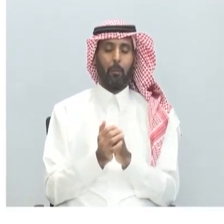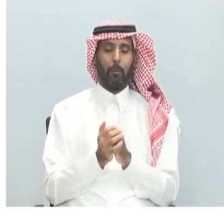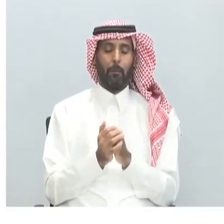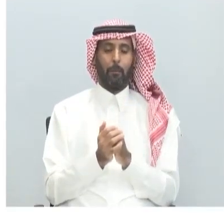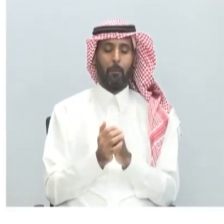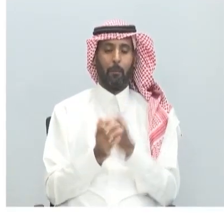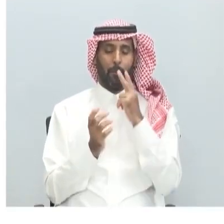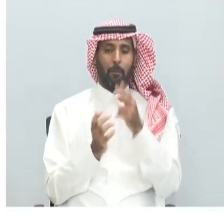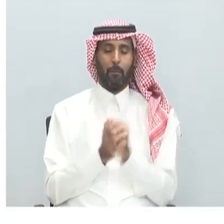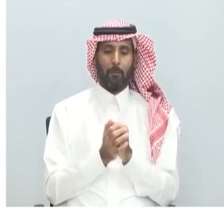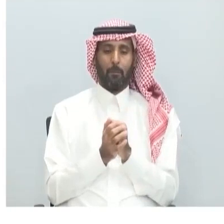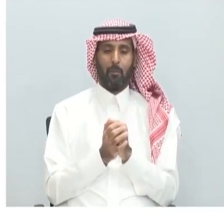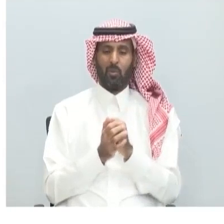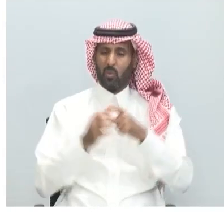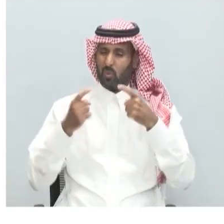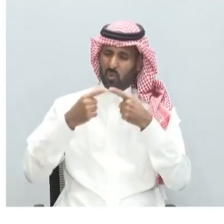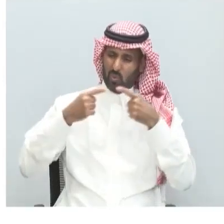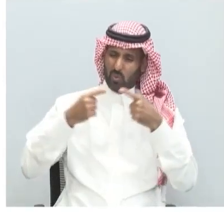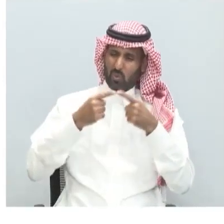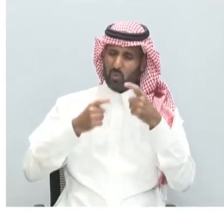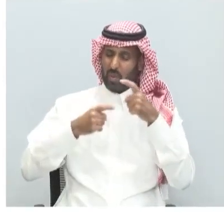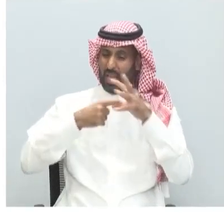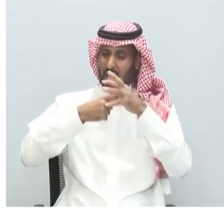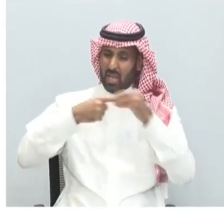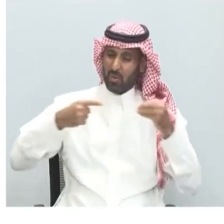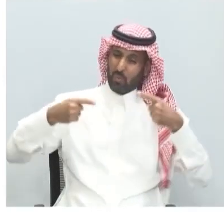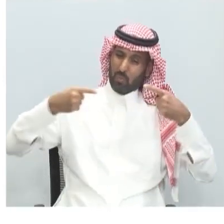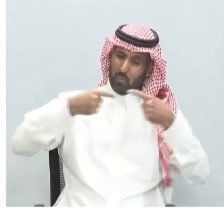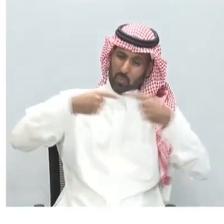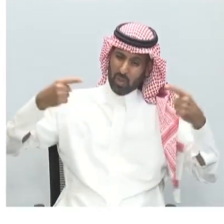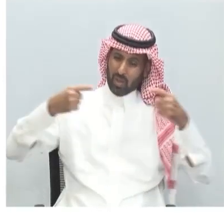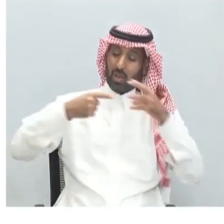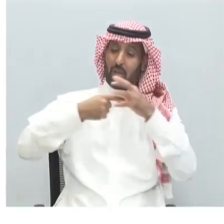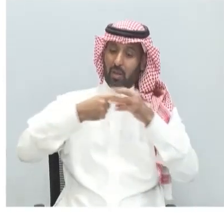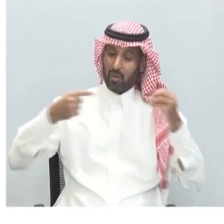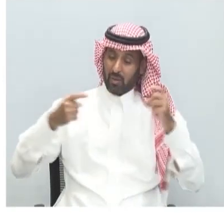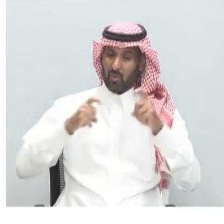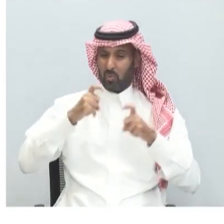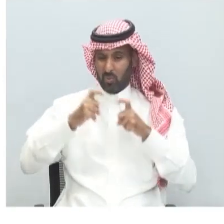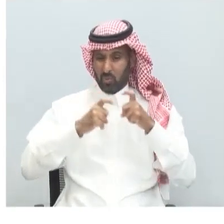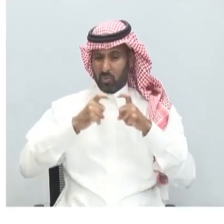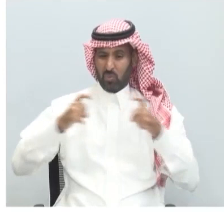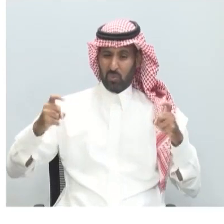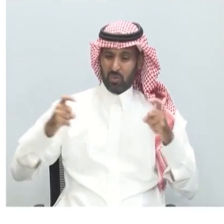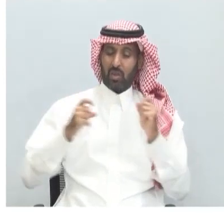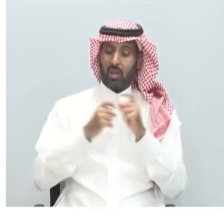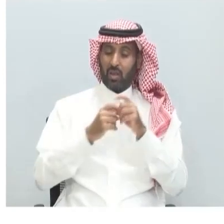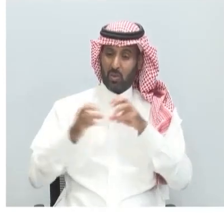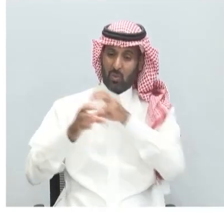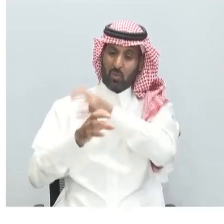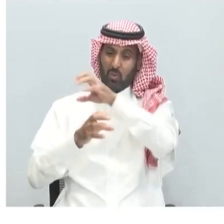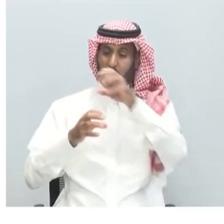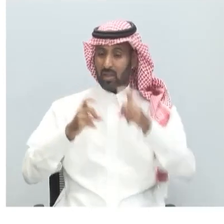لاحظ معي تتنافر الالكترونات المشحونه بشحنه السالبه وهذا التنافر يؤدي يؤثر في التوزيع